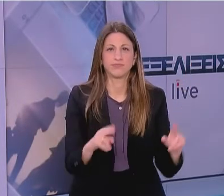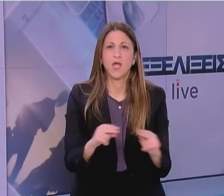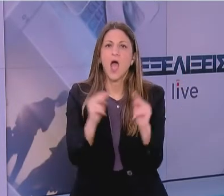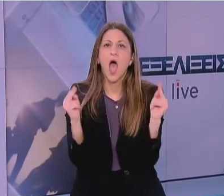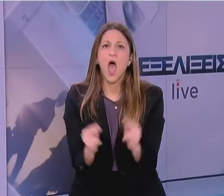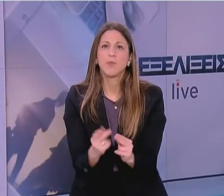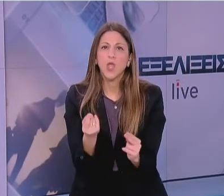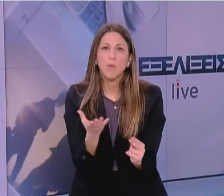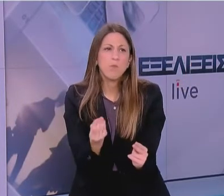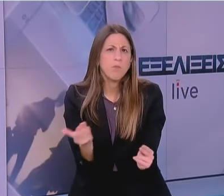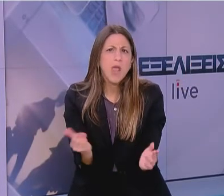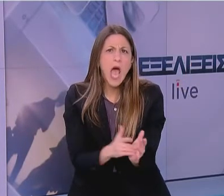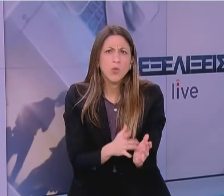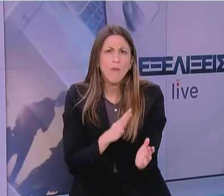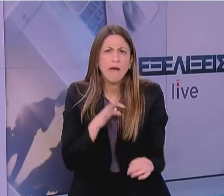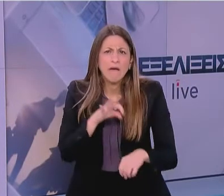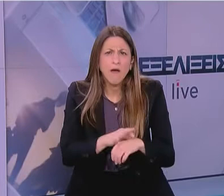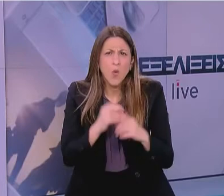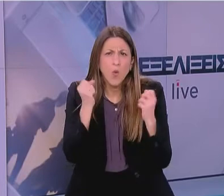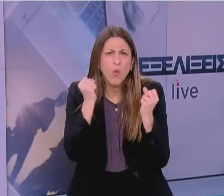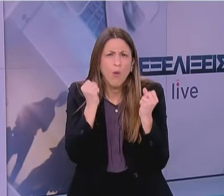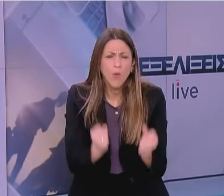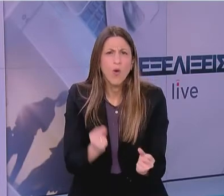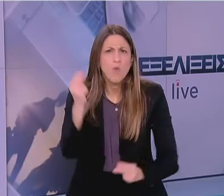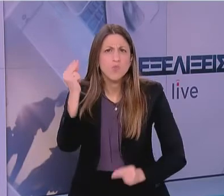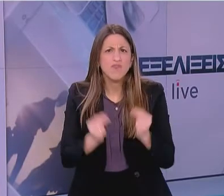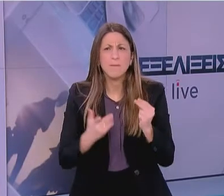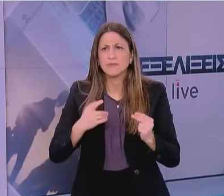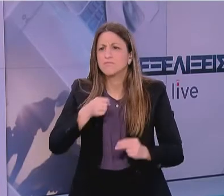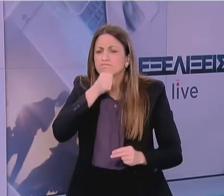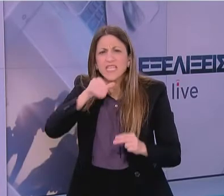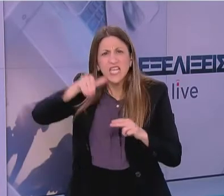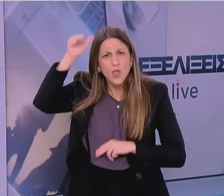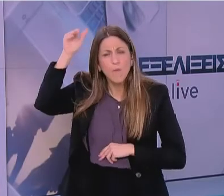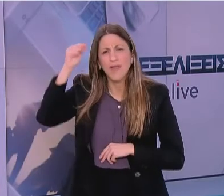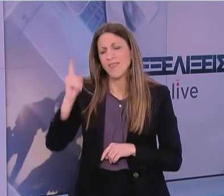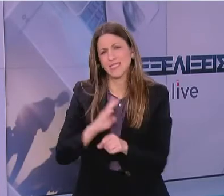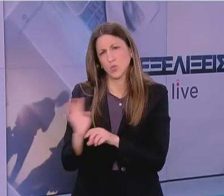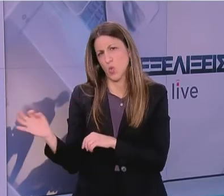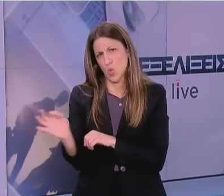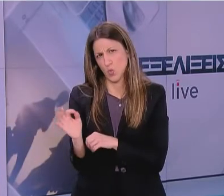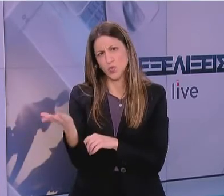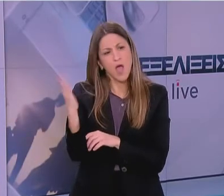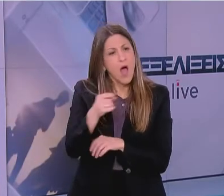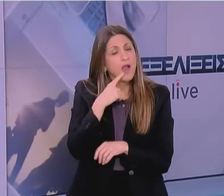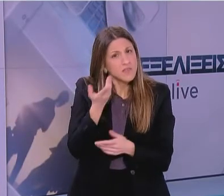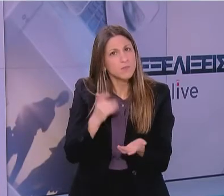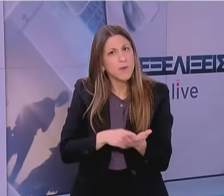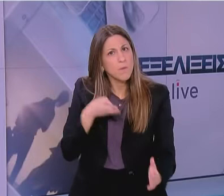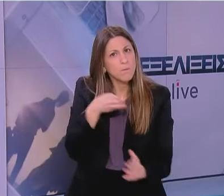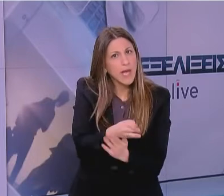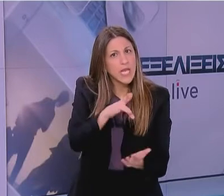θέση εκατομμυρίων ανθρώπων, χρόνια πασχόντων, ηλικιωμένων με σοβαρά προβλήματα που δεν σχετίζονται με την πανδημία αλλά απαιτούν συστηματική